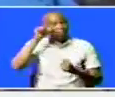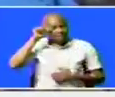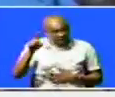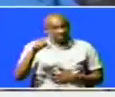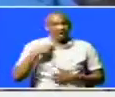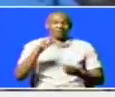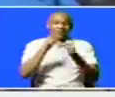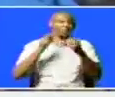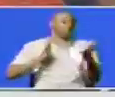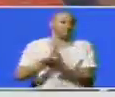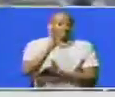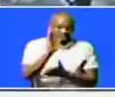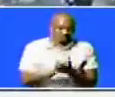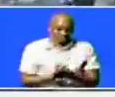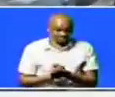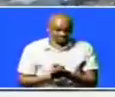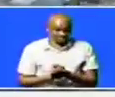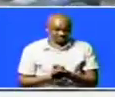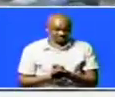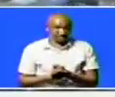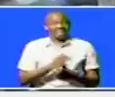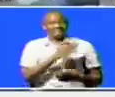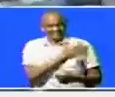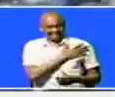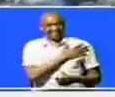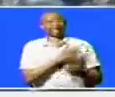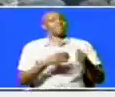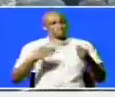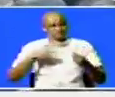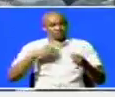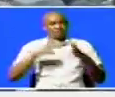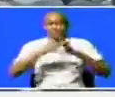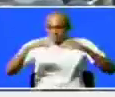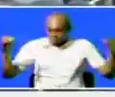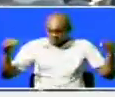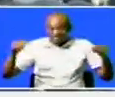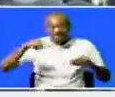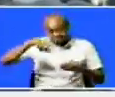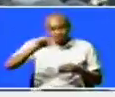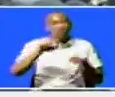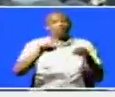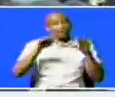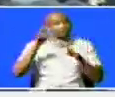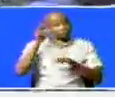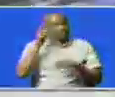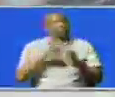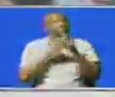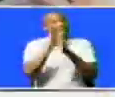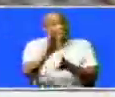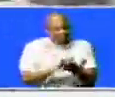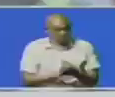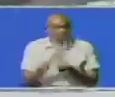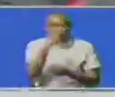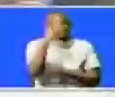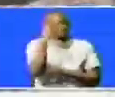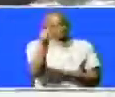and fight for your rights. And as NASA supporters left the venue, they'll be waiting to hear from their leader on